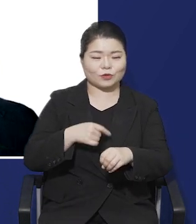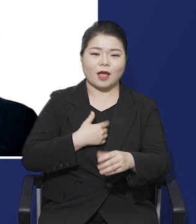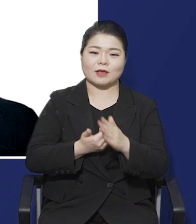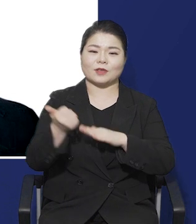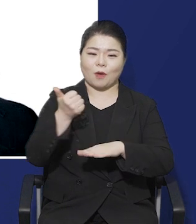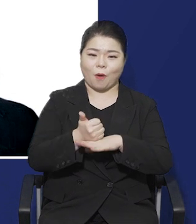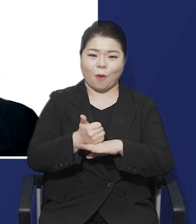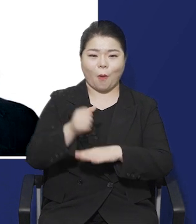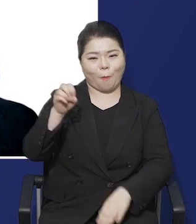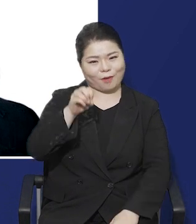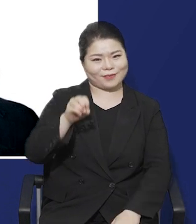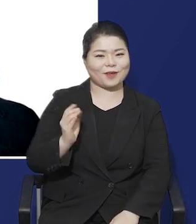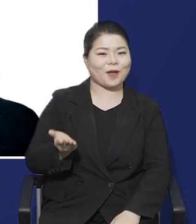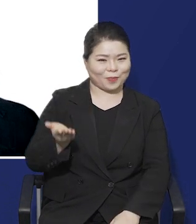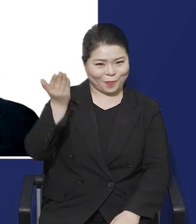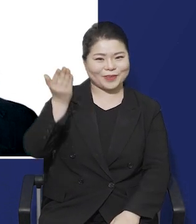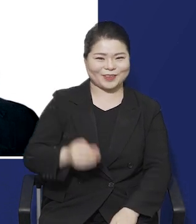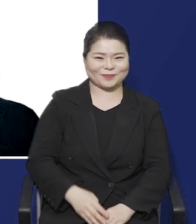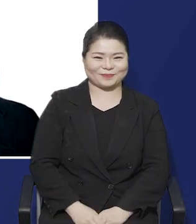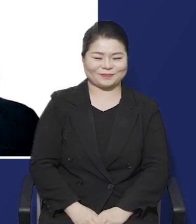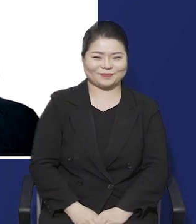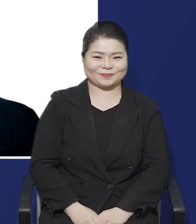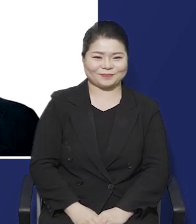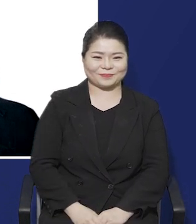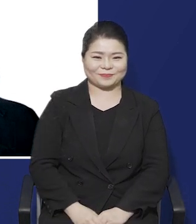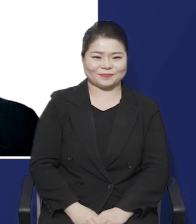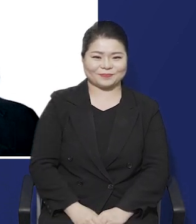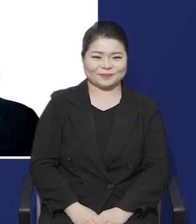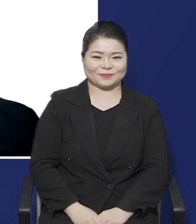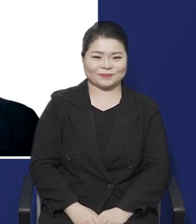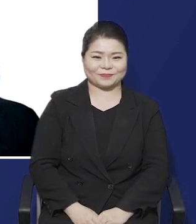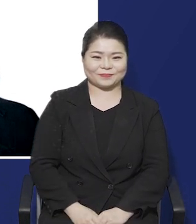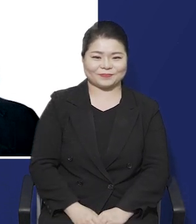그러한 형태가 되겠습니다. 어,